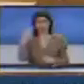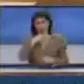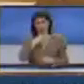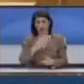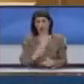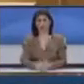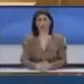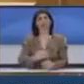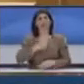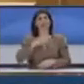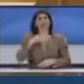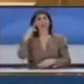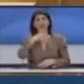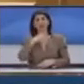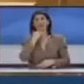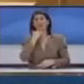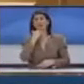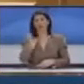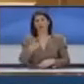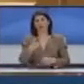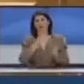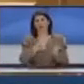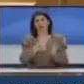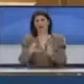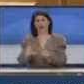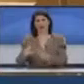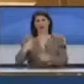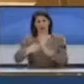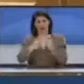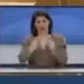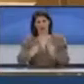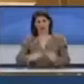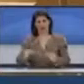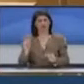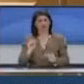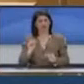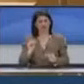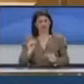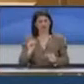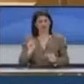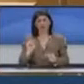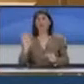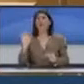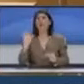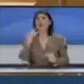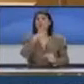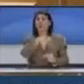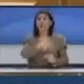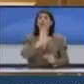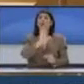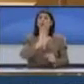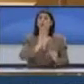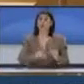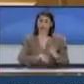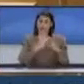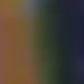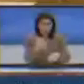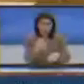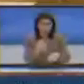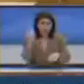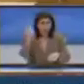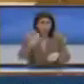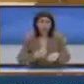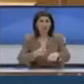κυριαρχία. Κύριε Πρωθυπουργέ, δεν μπορείτε να ξεγελάσετε την ελληνική λύση. Δεν μπορείτε, ούτε εσείς, ούτε η Νέα